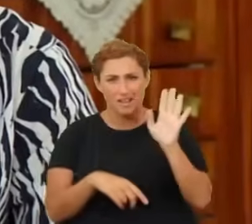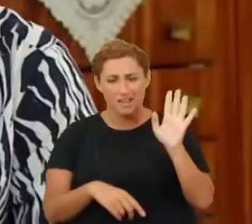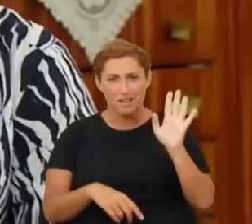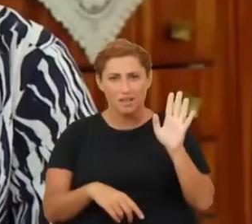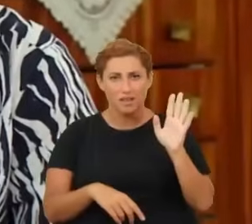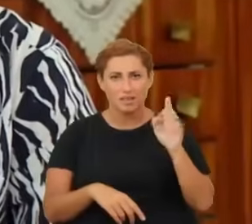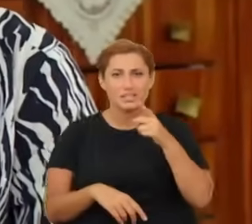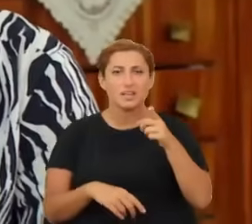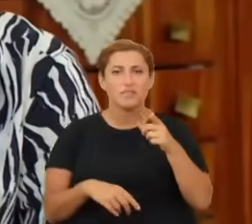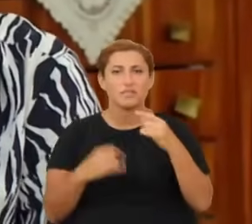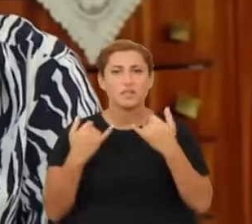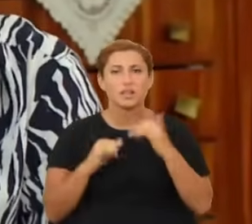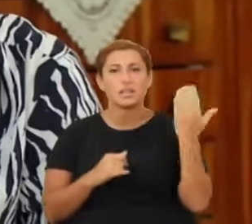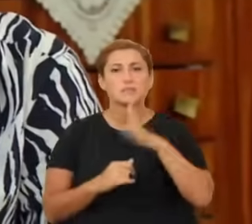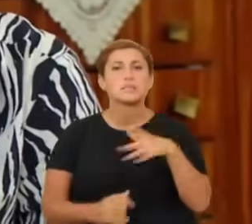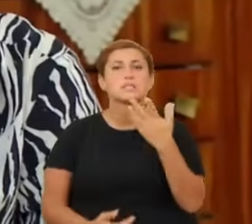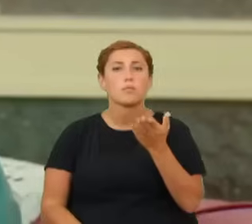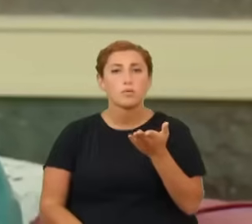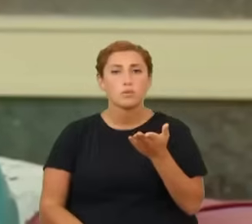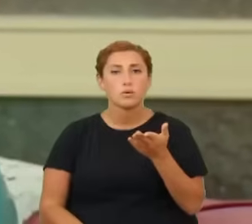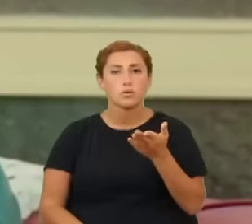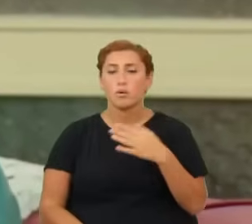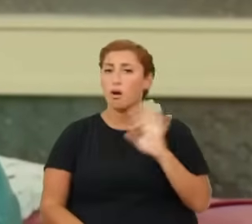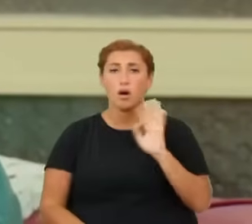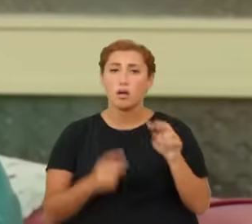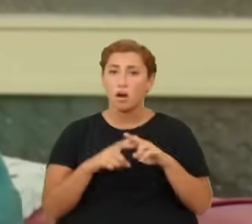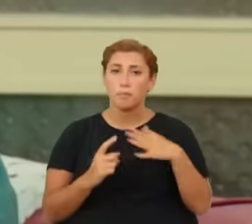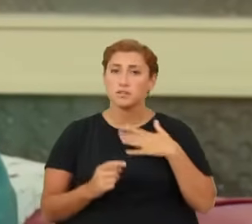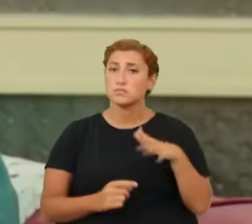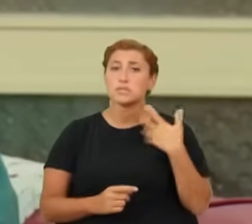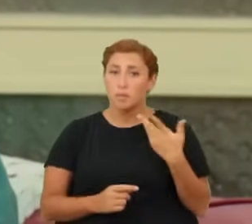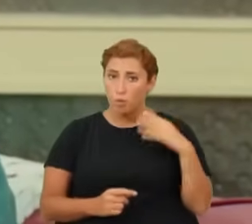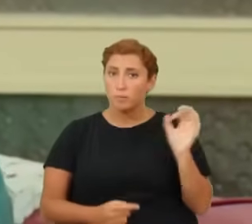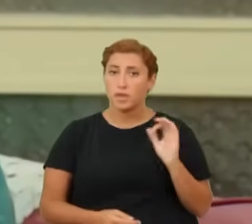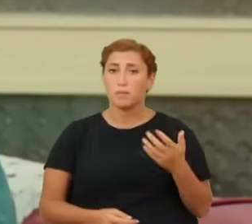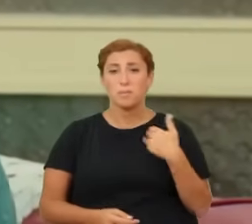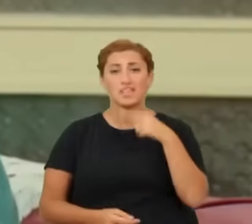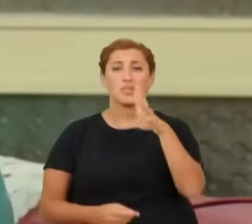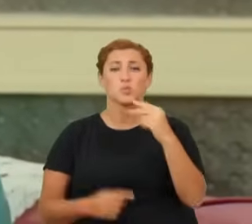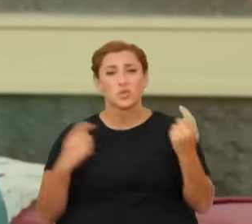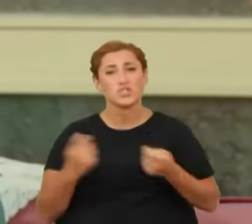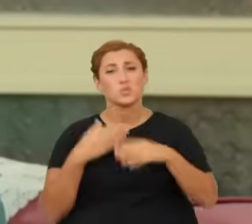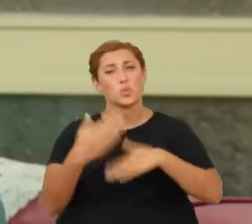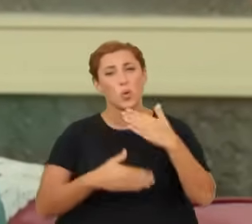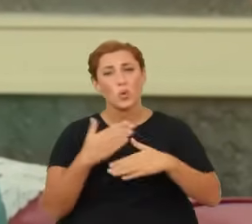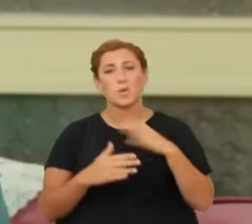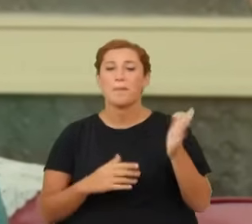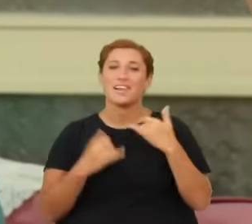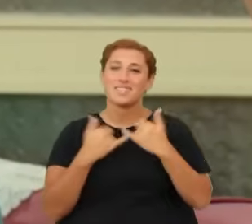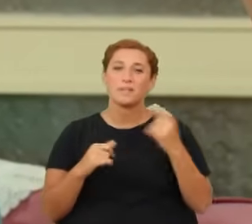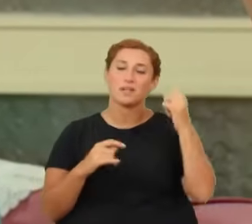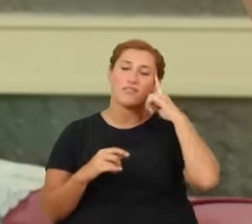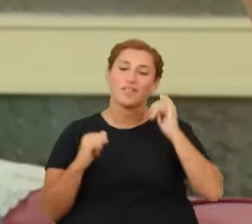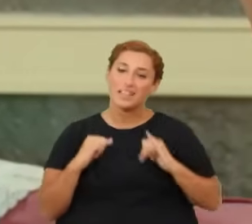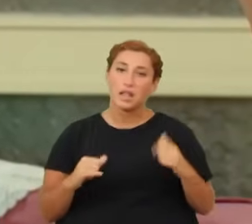Bir dakika. Yani sen tatile gitmek istemiyor muydun? Hayır Ahmetciğim, istemiyorum tabii ki. Ben, sen çok çalışıp yoruldun. Belki tatilde